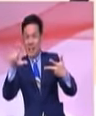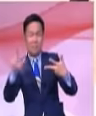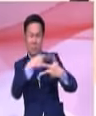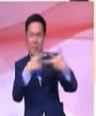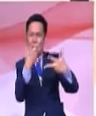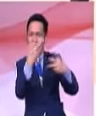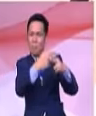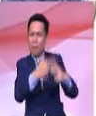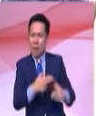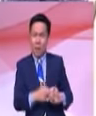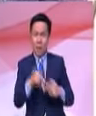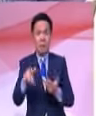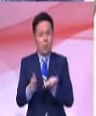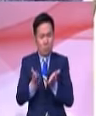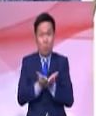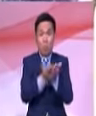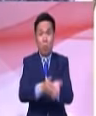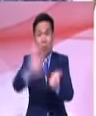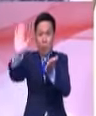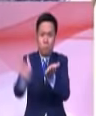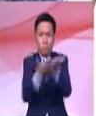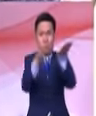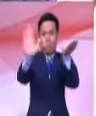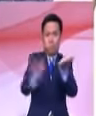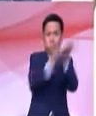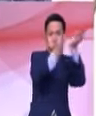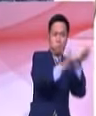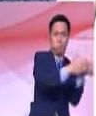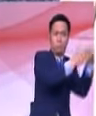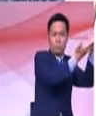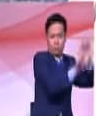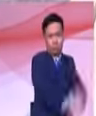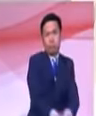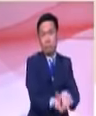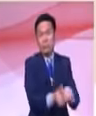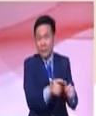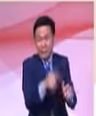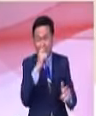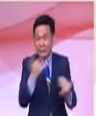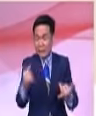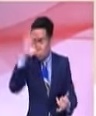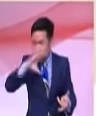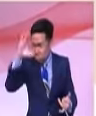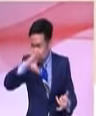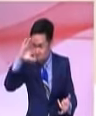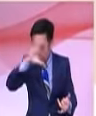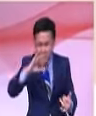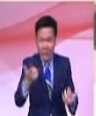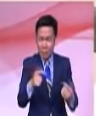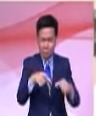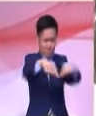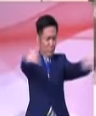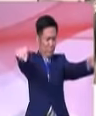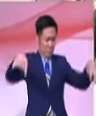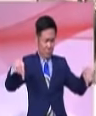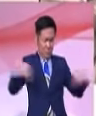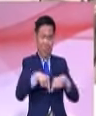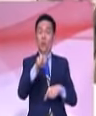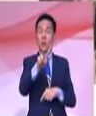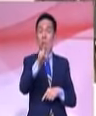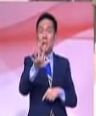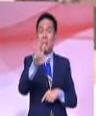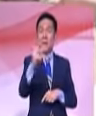dipercayai di badai ombak dan ribut sekitar 8.30 malam tadi. Operasi mencari dan menyelamat diperluas sehingga 25 batu